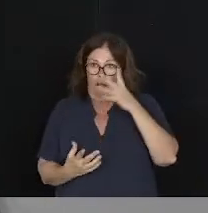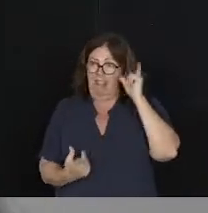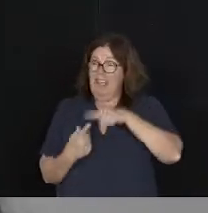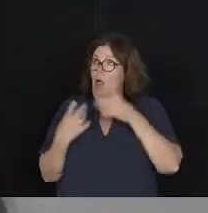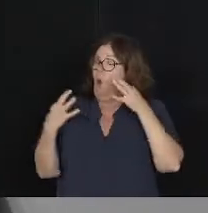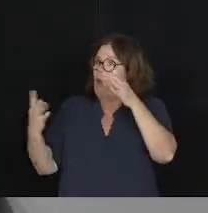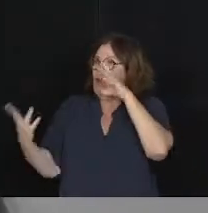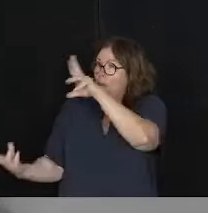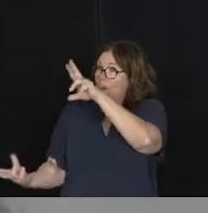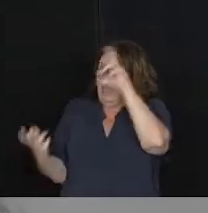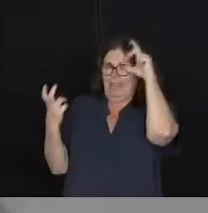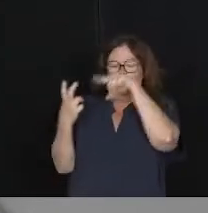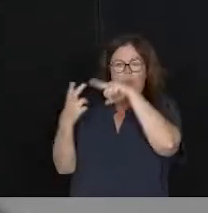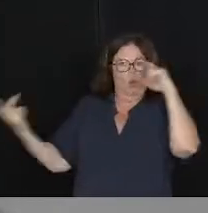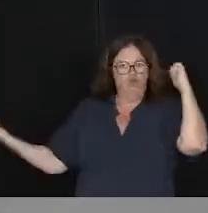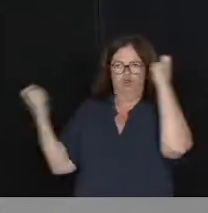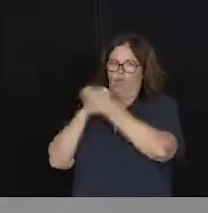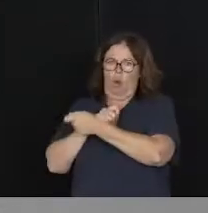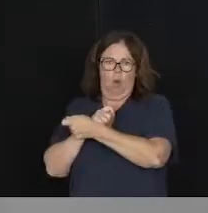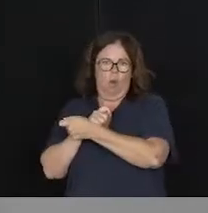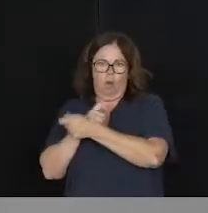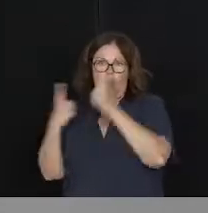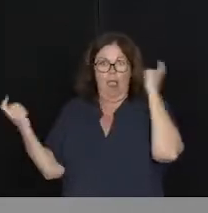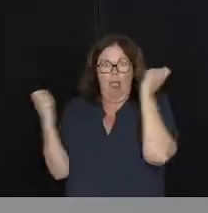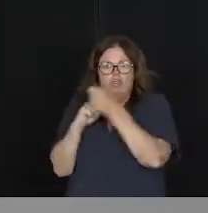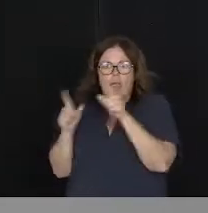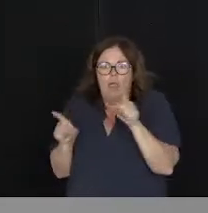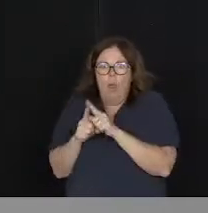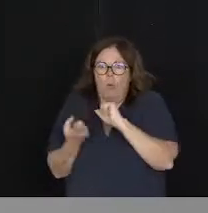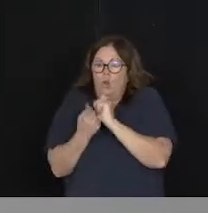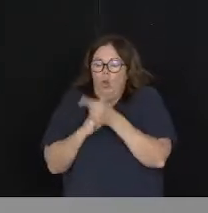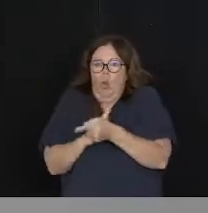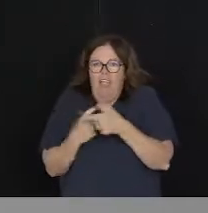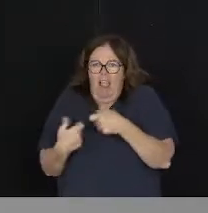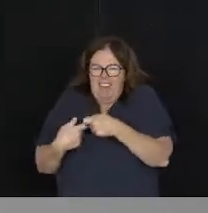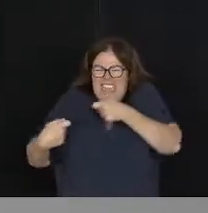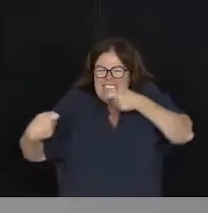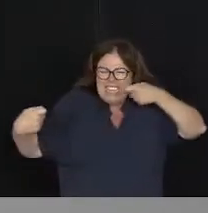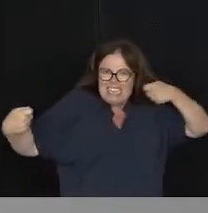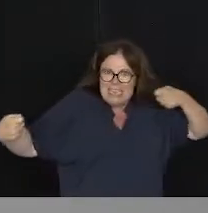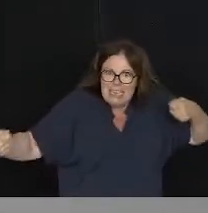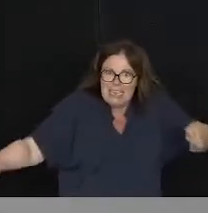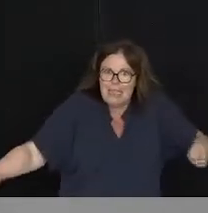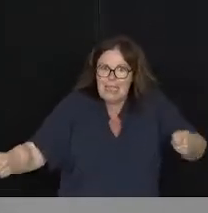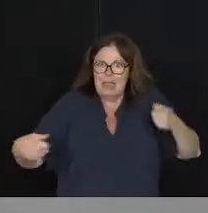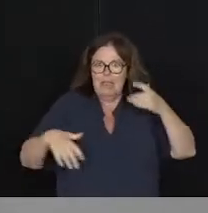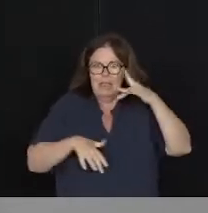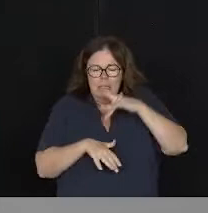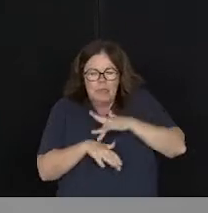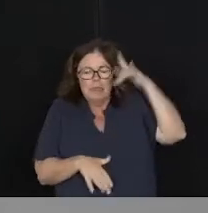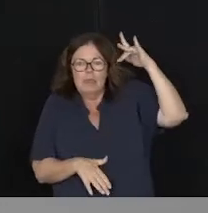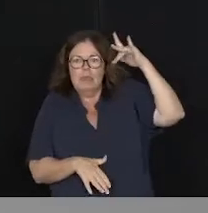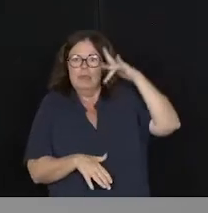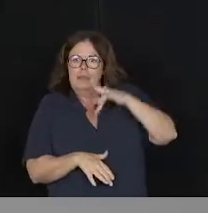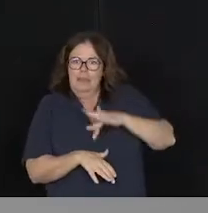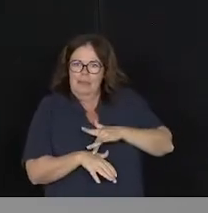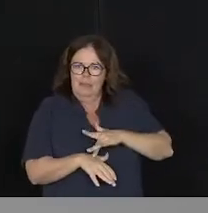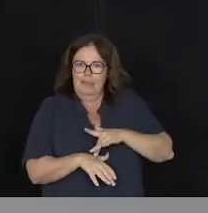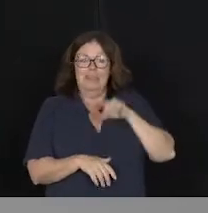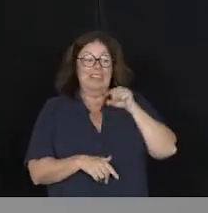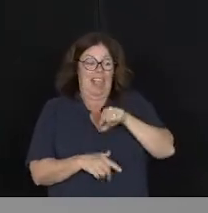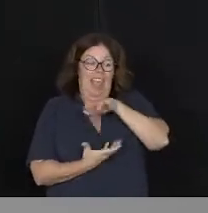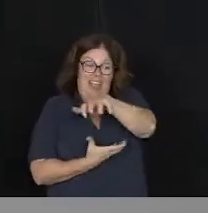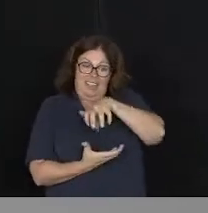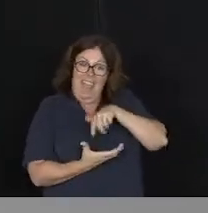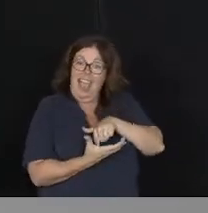du temps qui serait vécue de façon exacerbée, rallongée, amplifiée par les acteurs sociaux. Alors ce texte